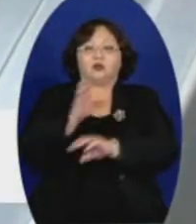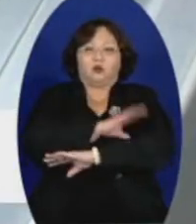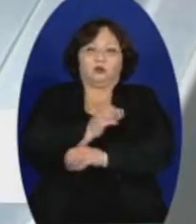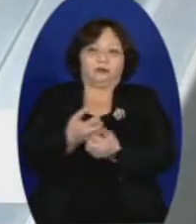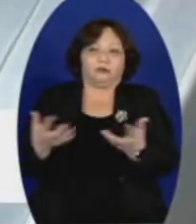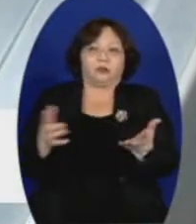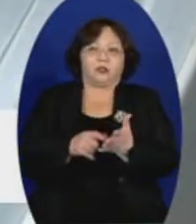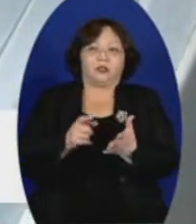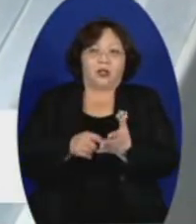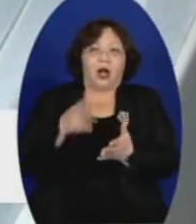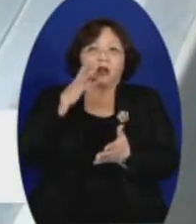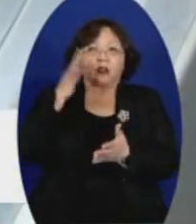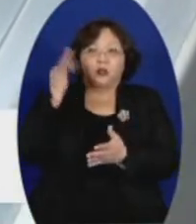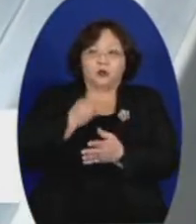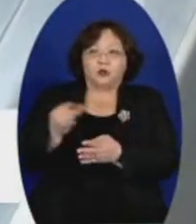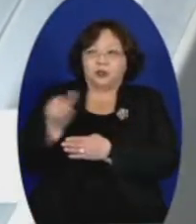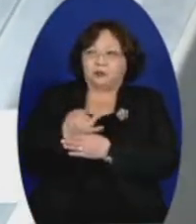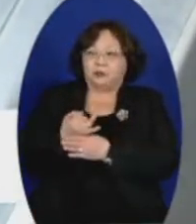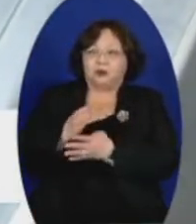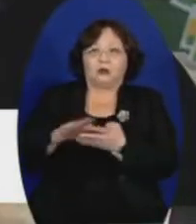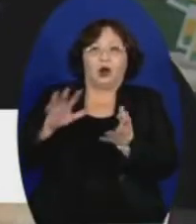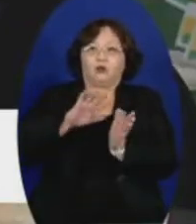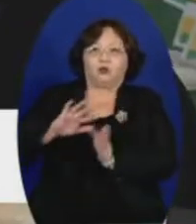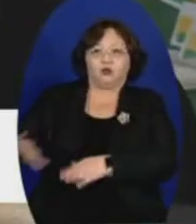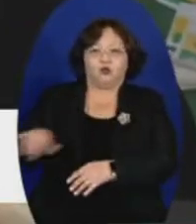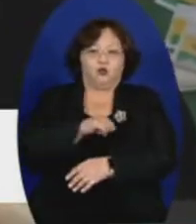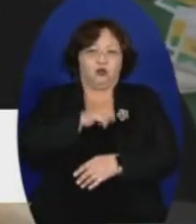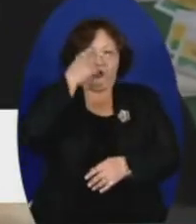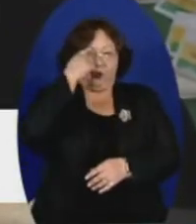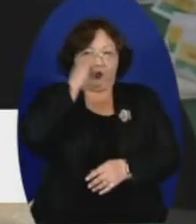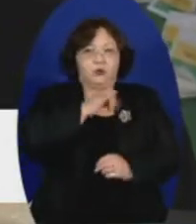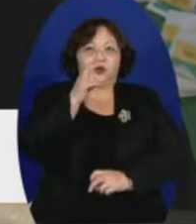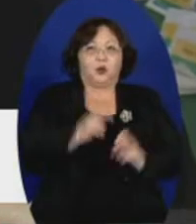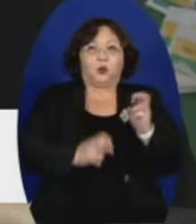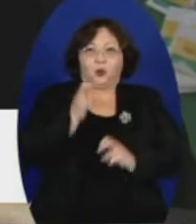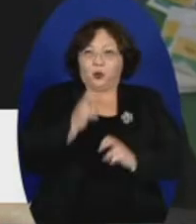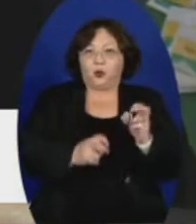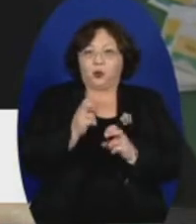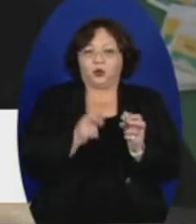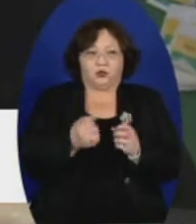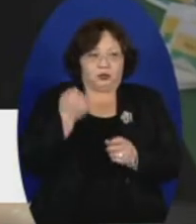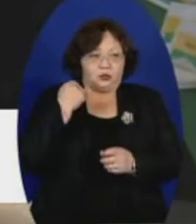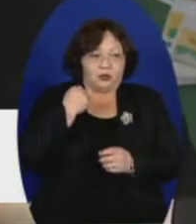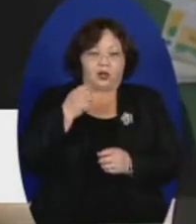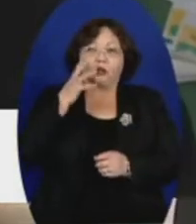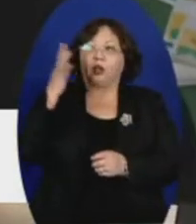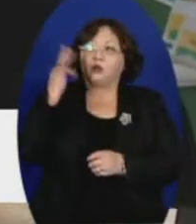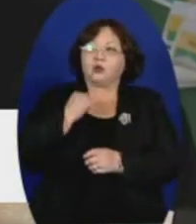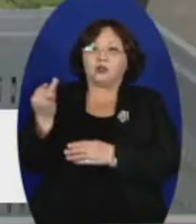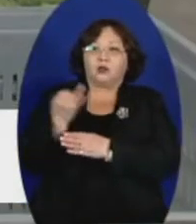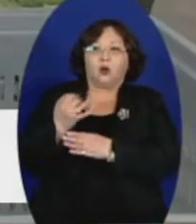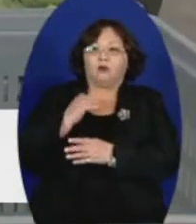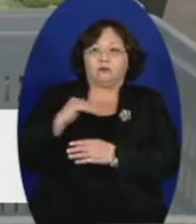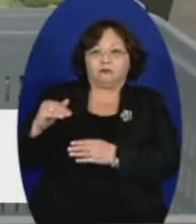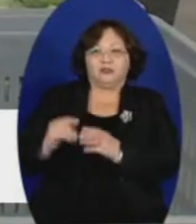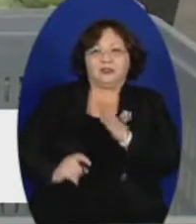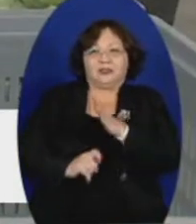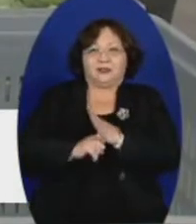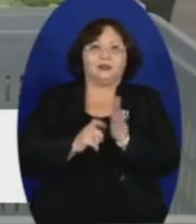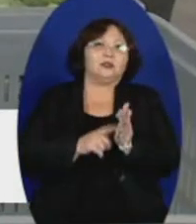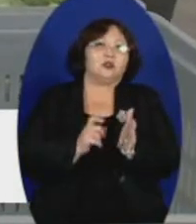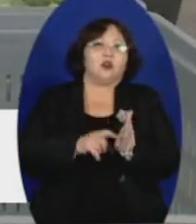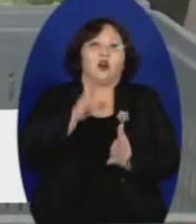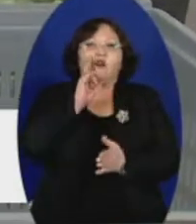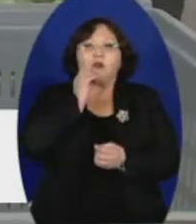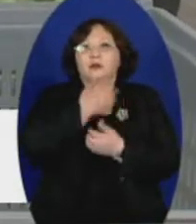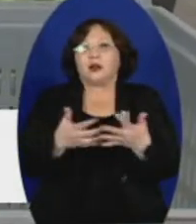бидний үйлдвэрлэл чадад байгаа бүтээгдэхүүнүүд төр тодорхой хэмжээний хязгаар тавихад бол бас дэмжлэг болох болов уу гэж бодож байна. Хүнсний хангамж